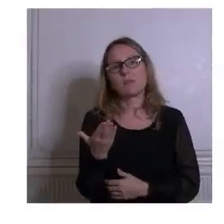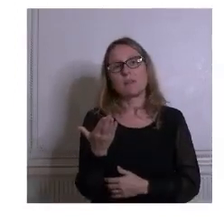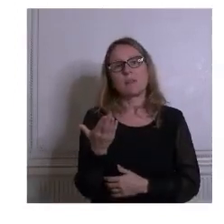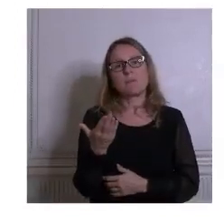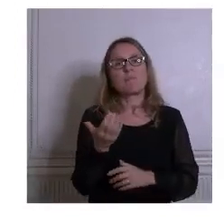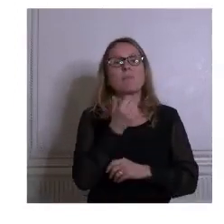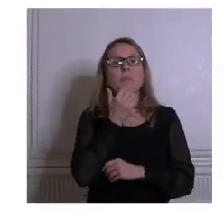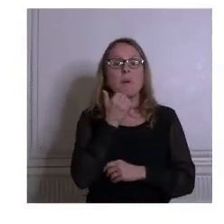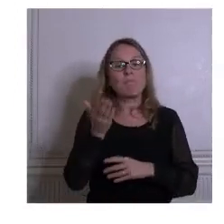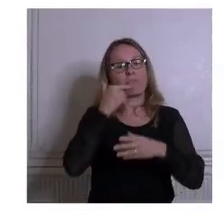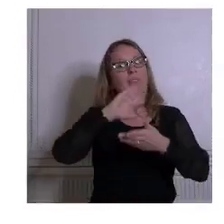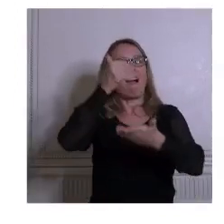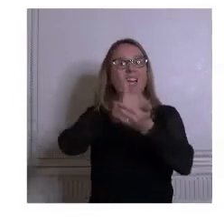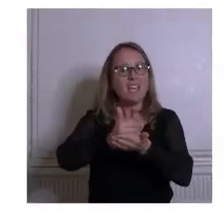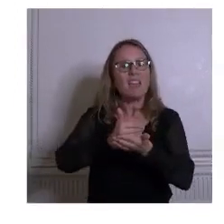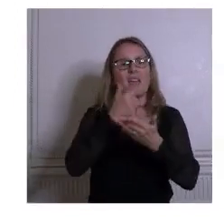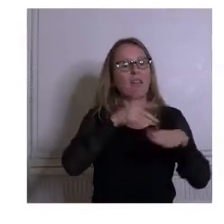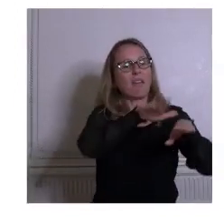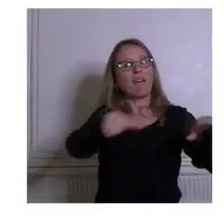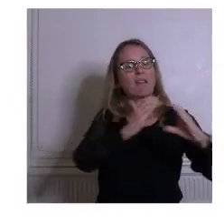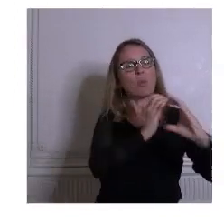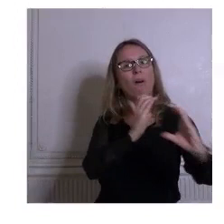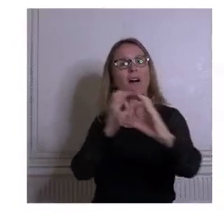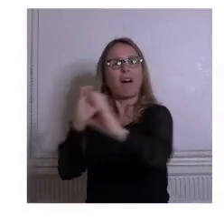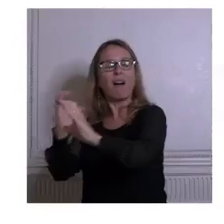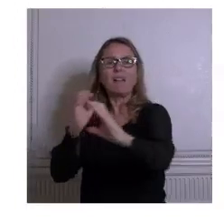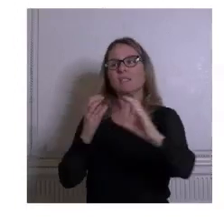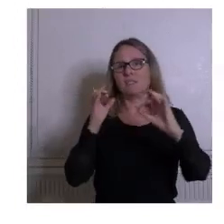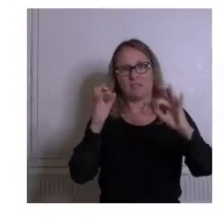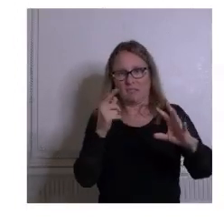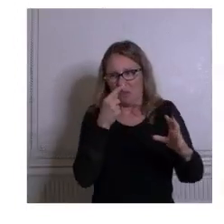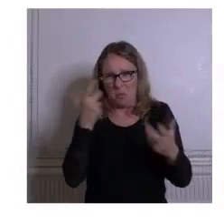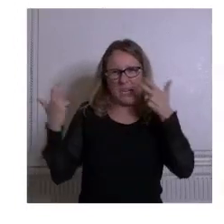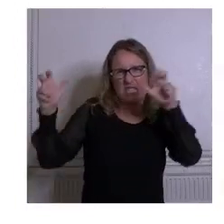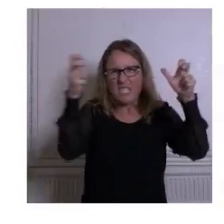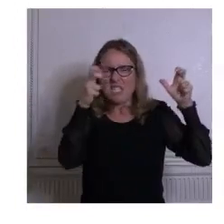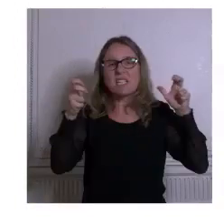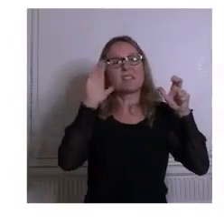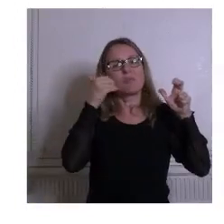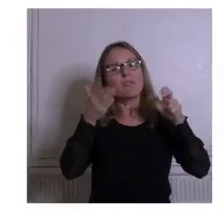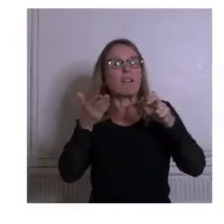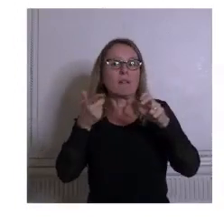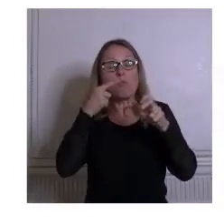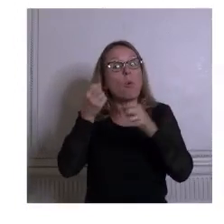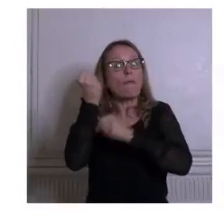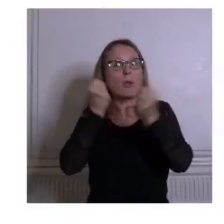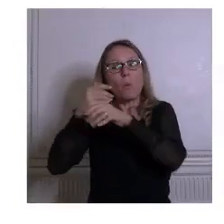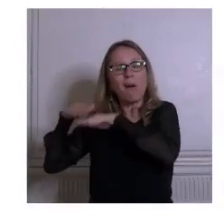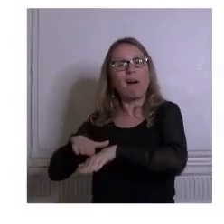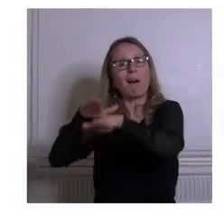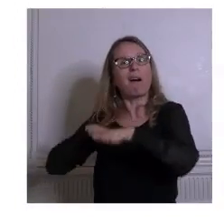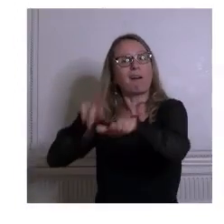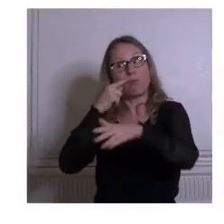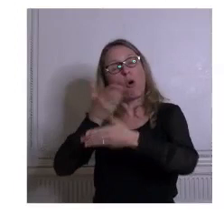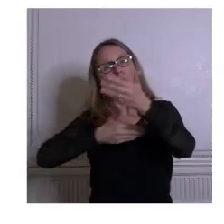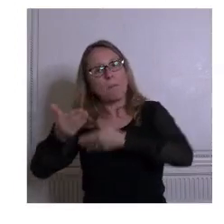pendant des années. Mais au moins la CGT des transports de la Gironde avec les copains de la SNCF et du département. Quand je dis 40